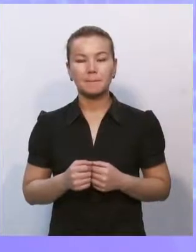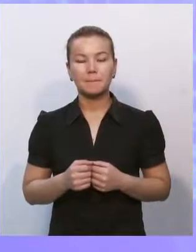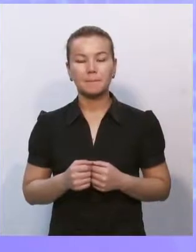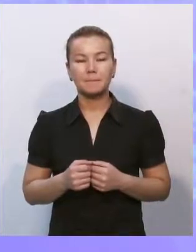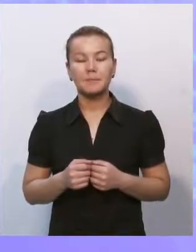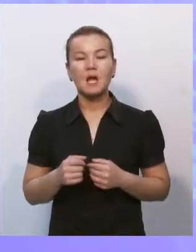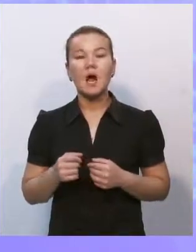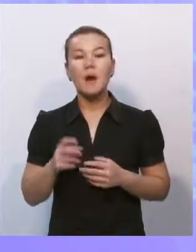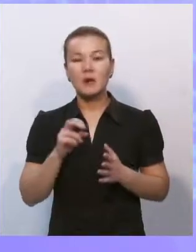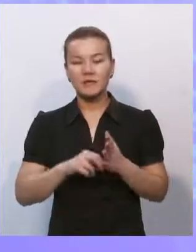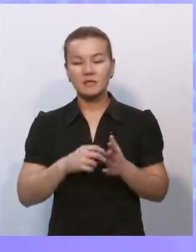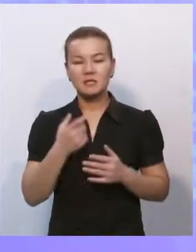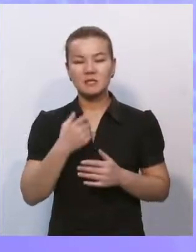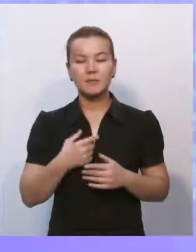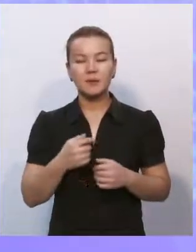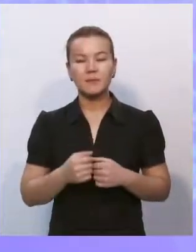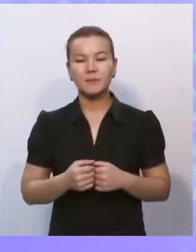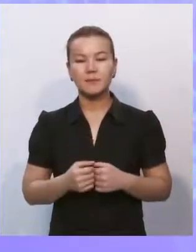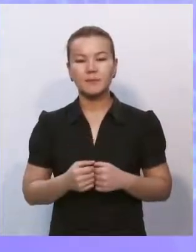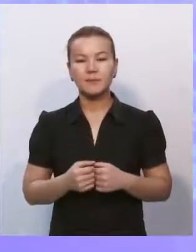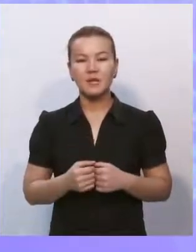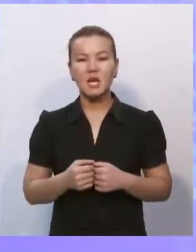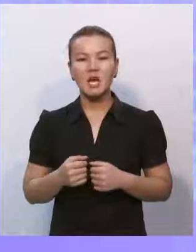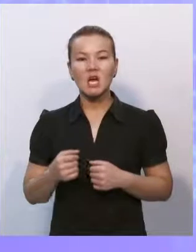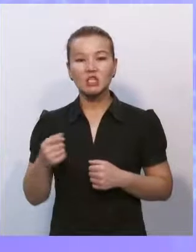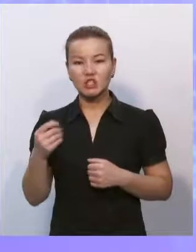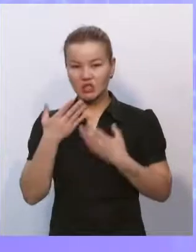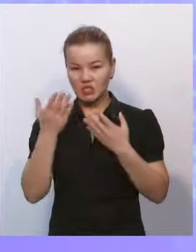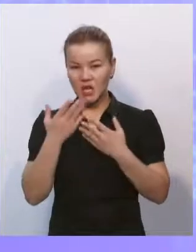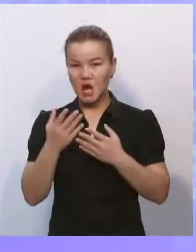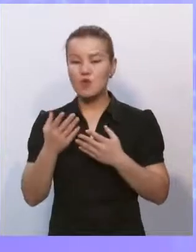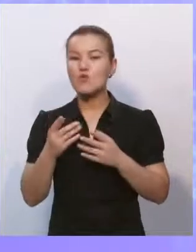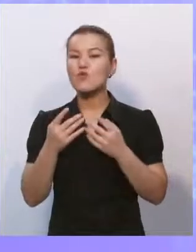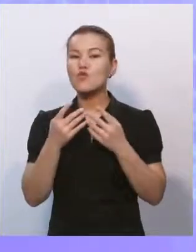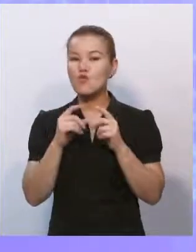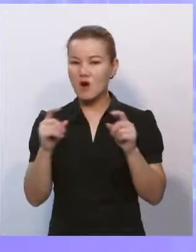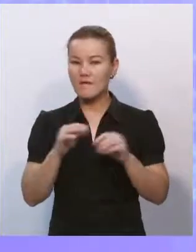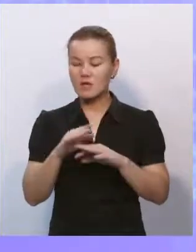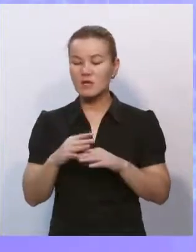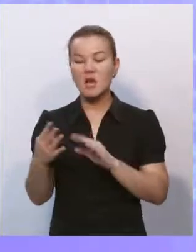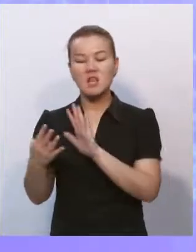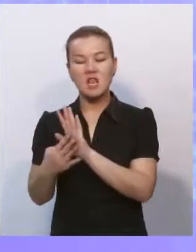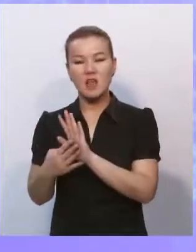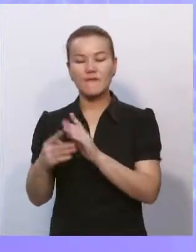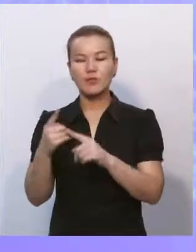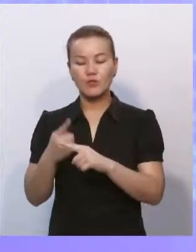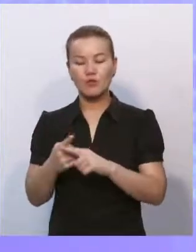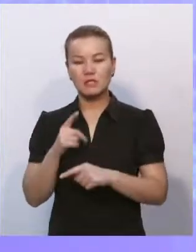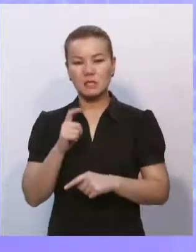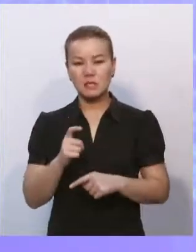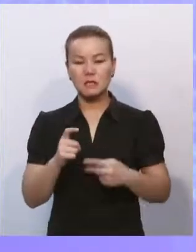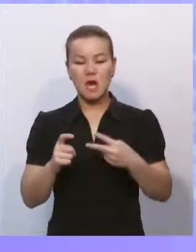проверьте себя читаю уравнение 9 плюс x